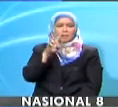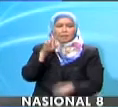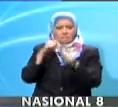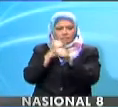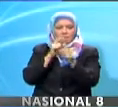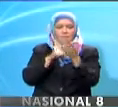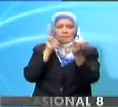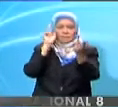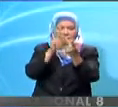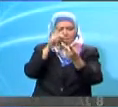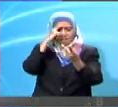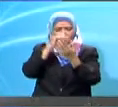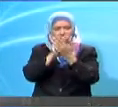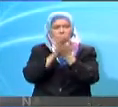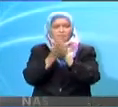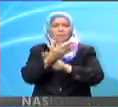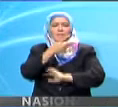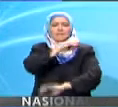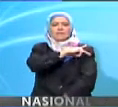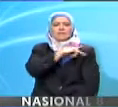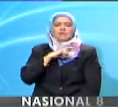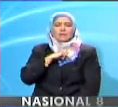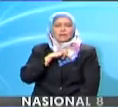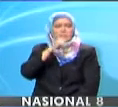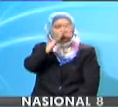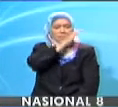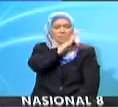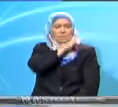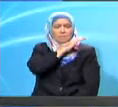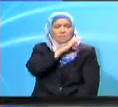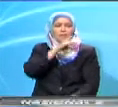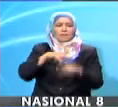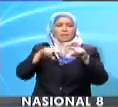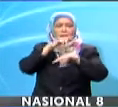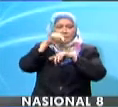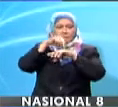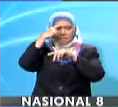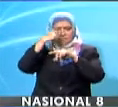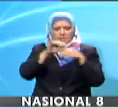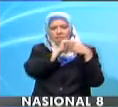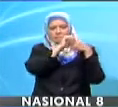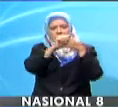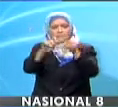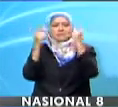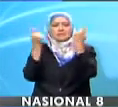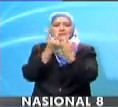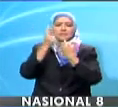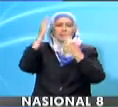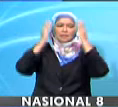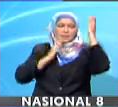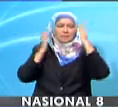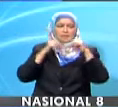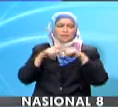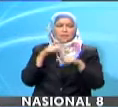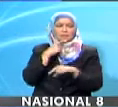tepat buat Ketua Jurulatih Kebangsaan Dollar Saleh untuk mengemudi pasukan kebangsaan. Manakala Jordan Henderson, 25